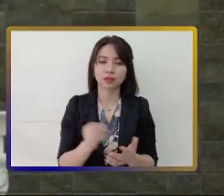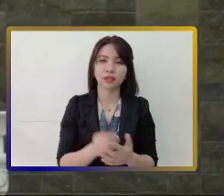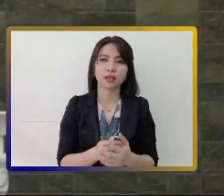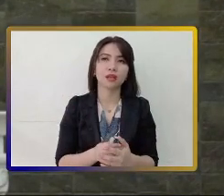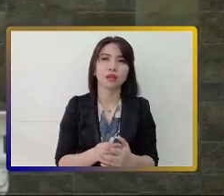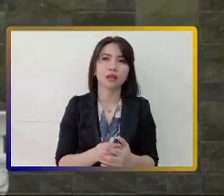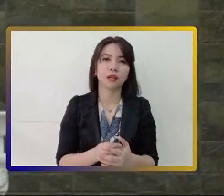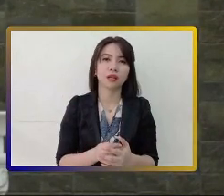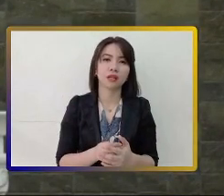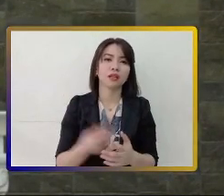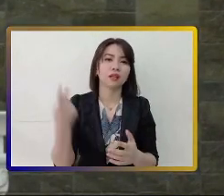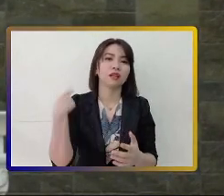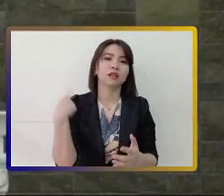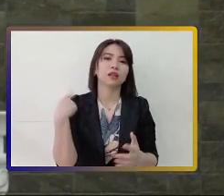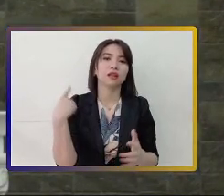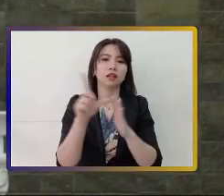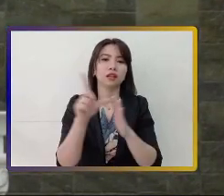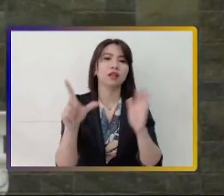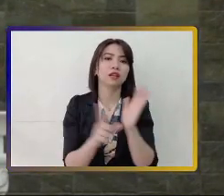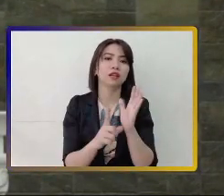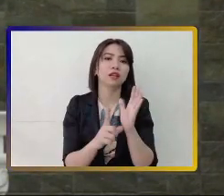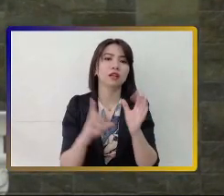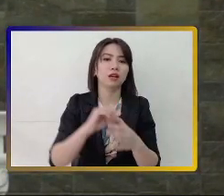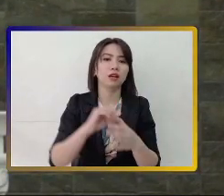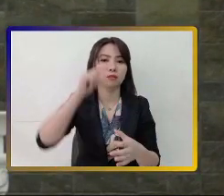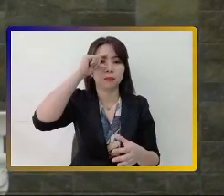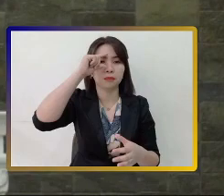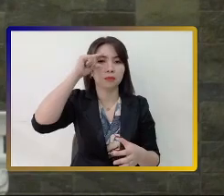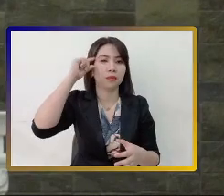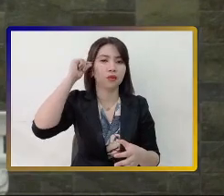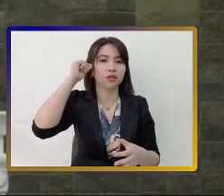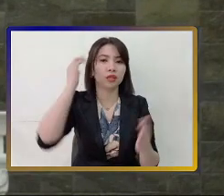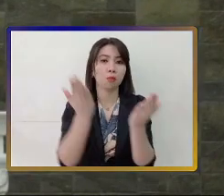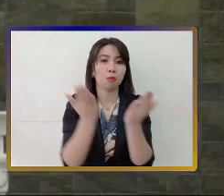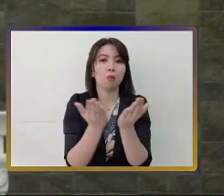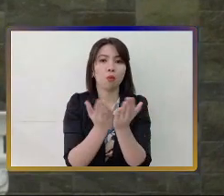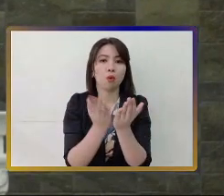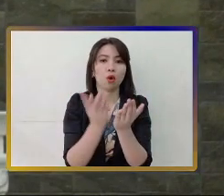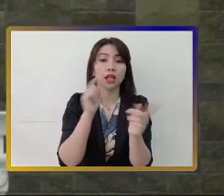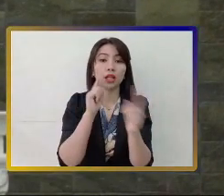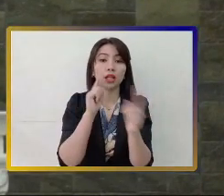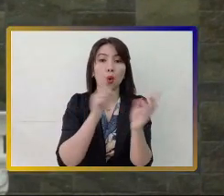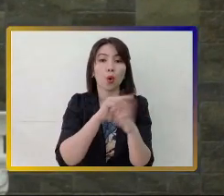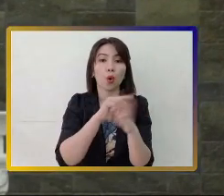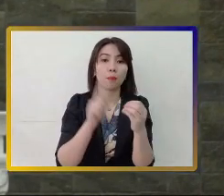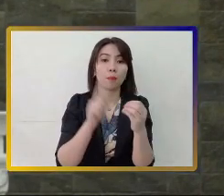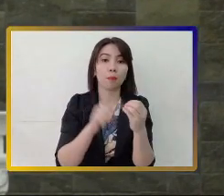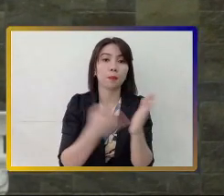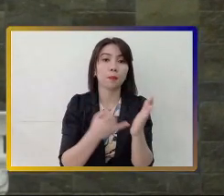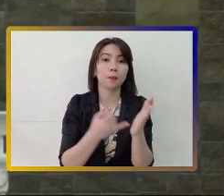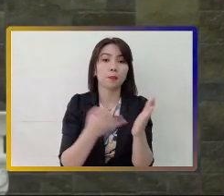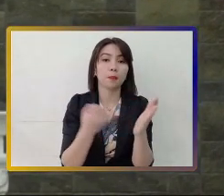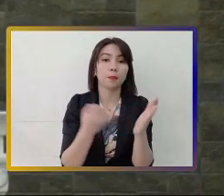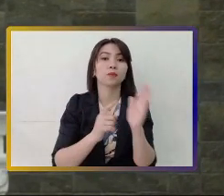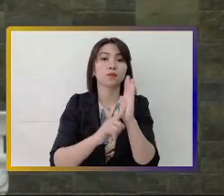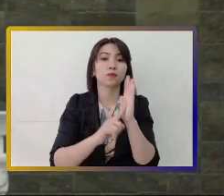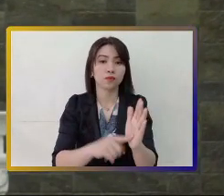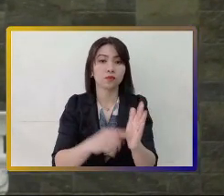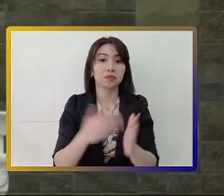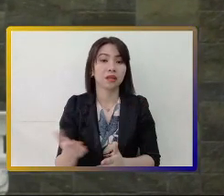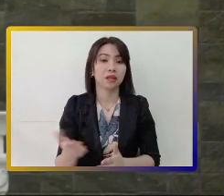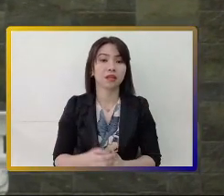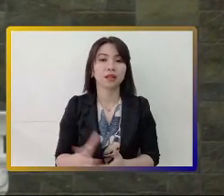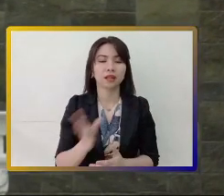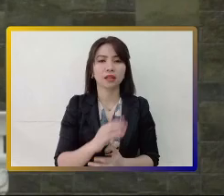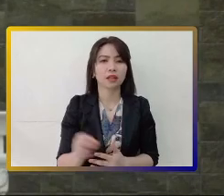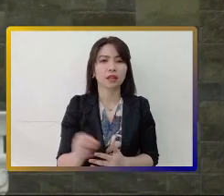of Moses. You see, it's all about the law, okay? Now, so dyan po pinapahayag. And one of the synagogue, one